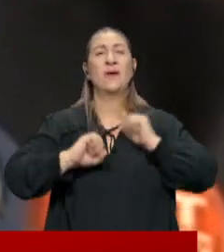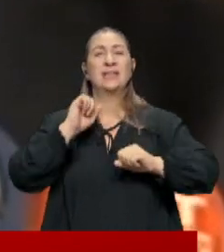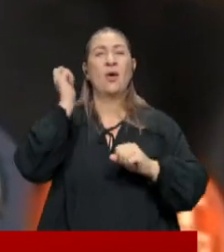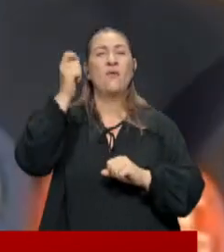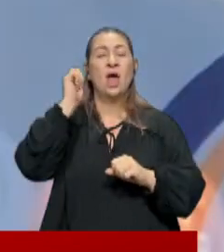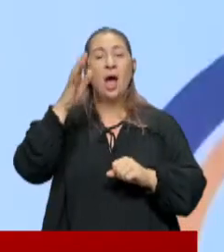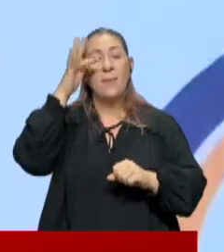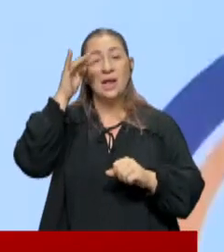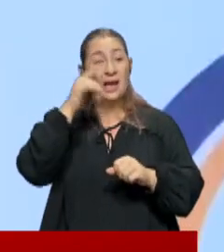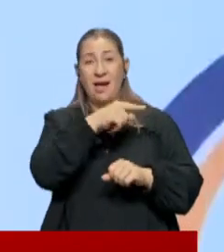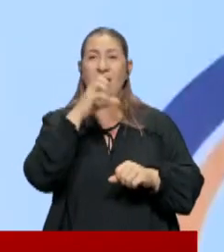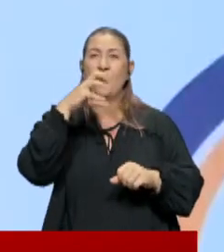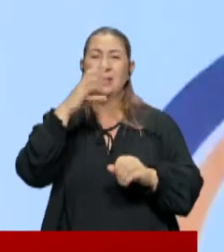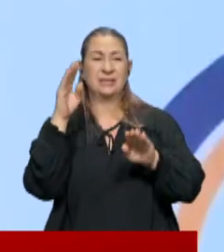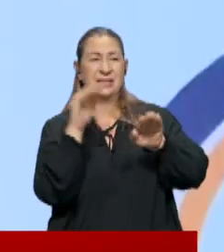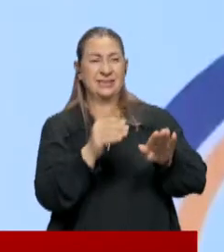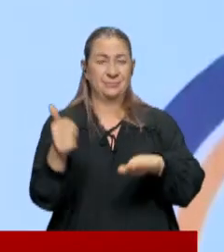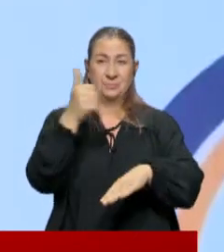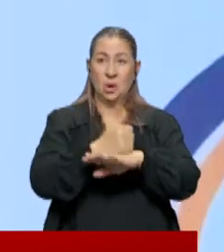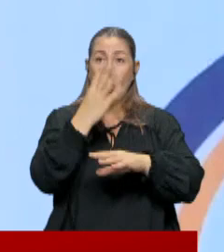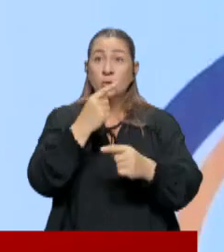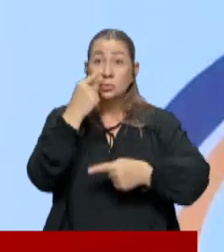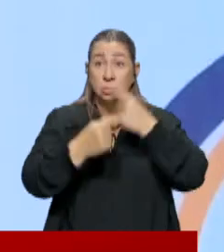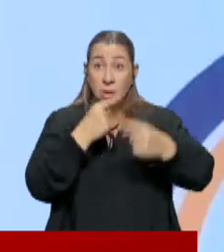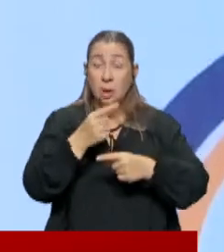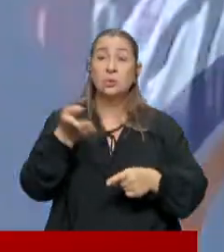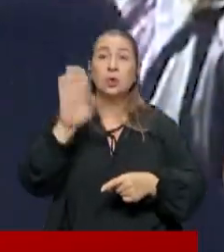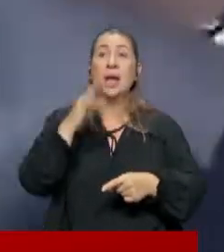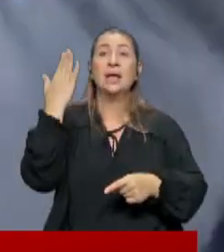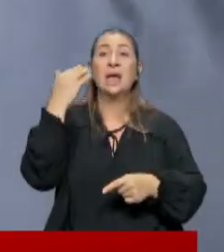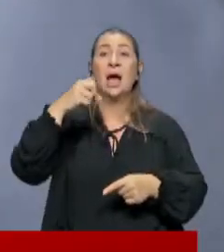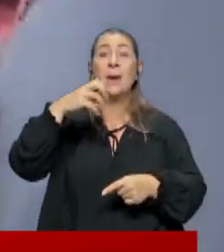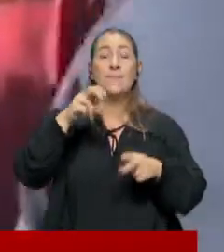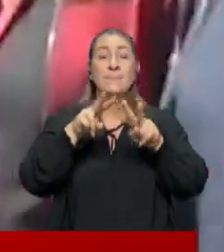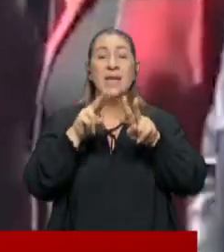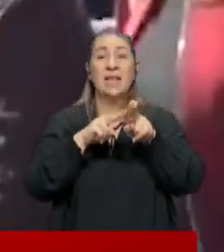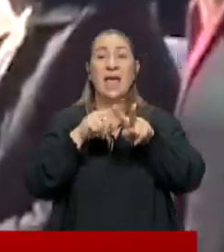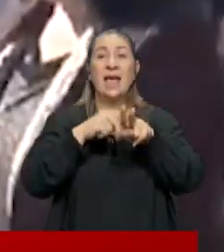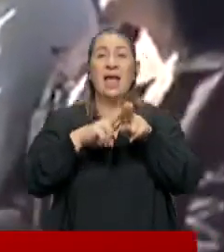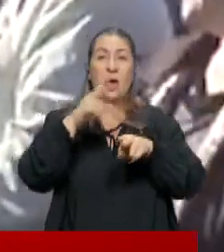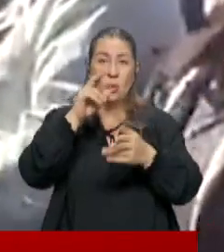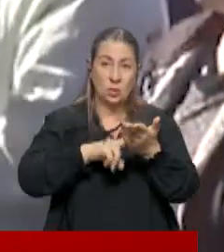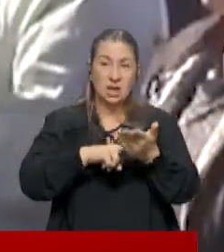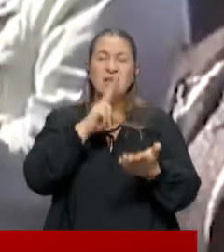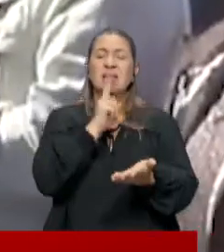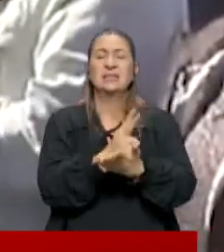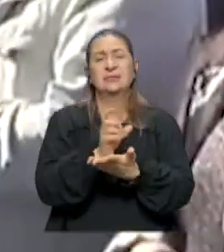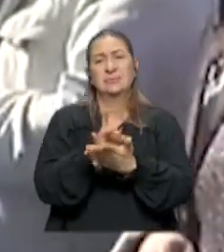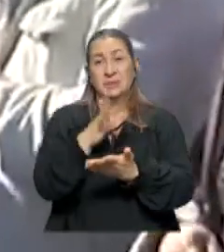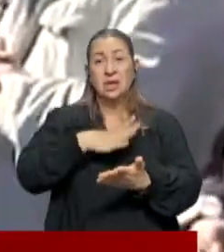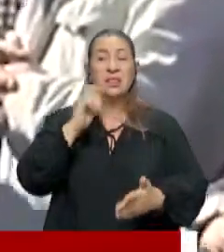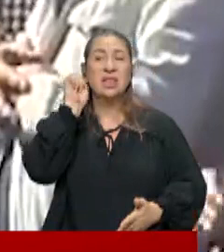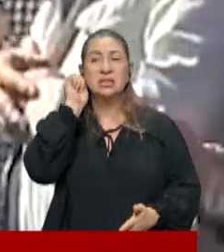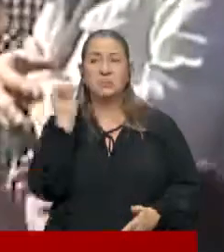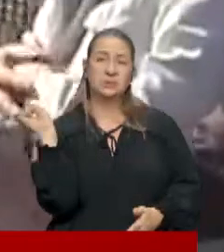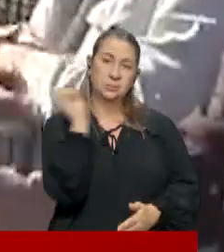Parti'nin Amerika'nın desteğiyle iktidara geldiğini söylediği iddia edildi. Ardından eski AK Parti MKYK üyesi Sancak kesin ihraç istemiyle